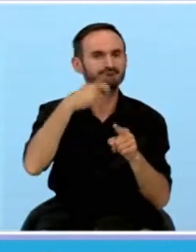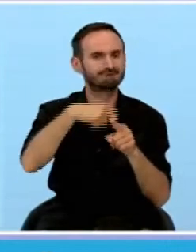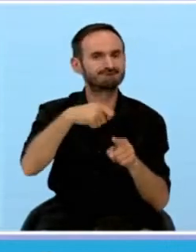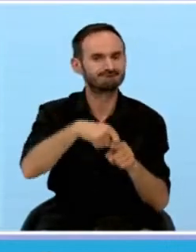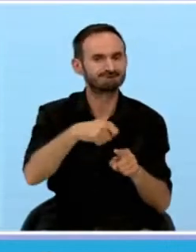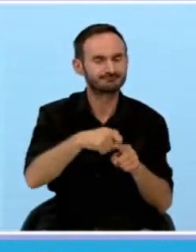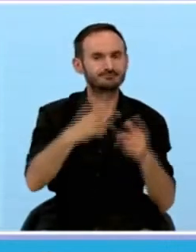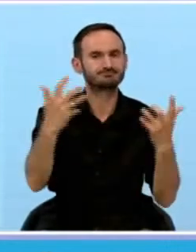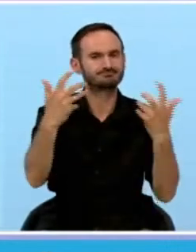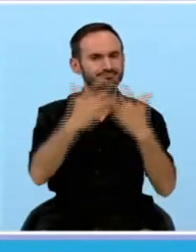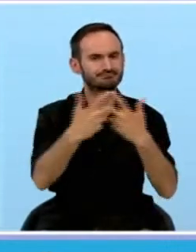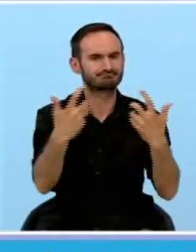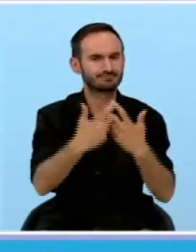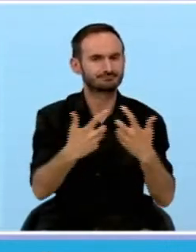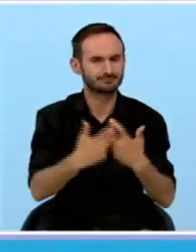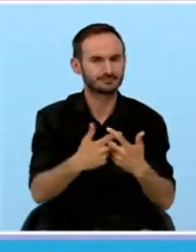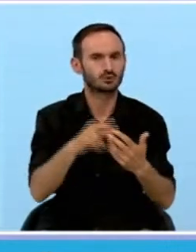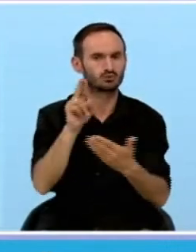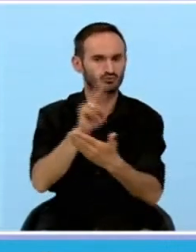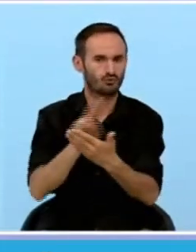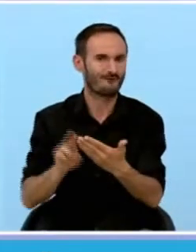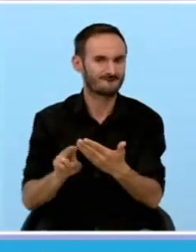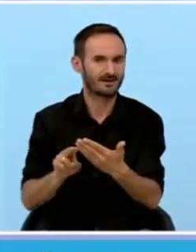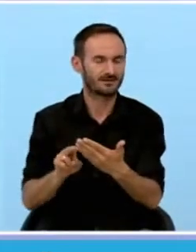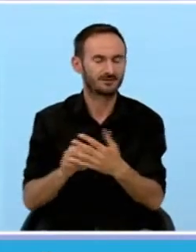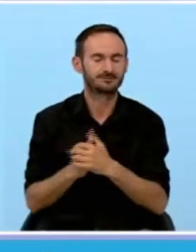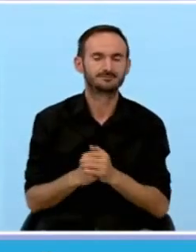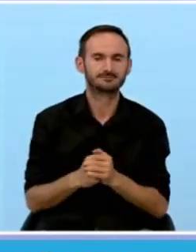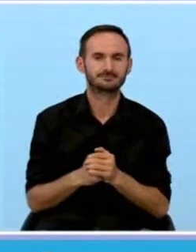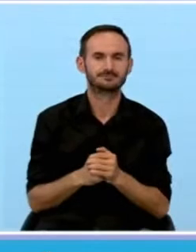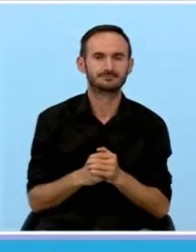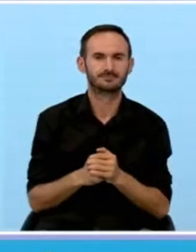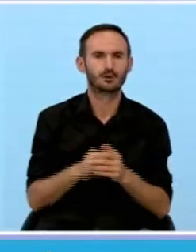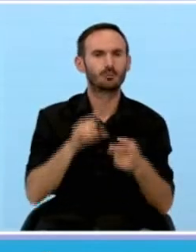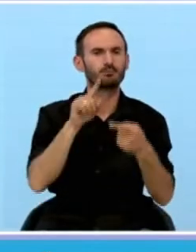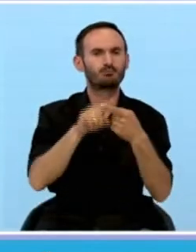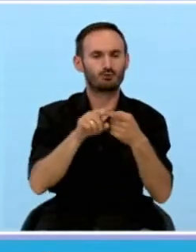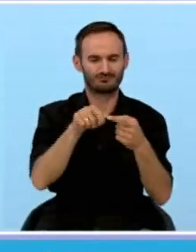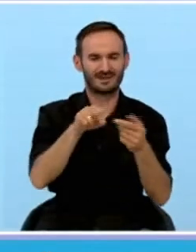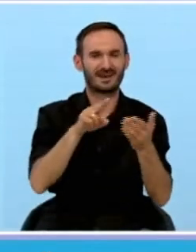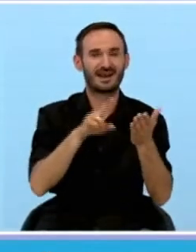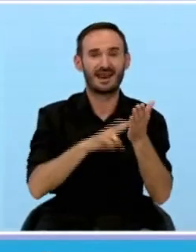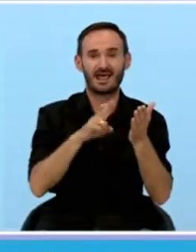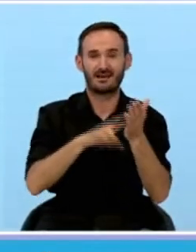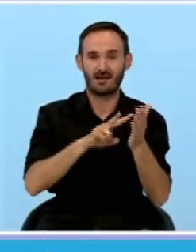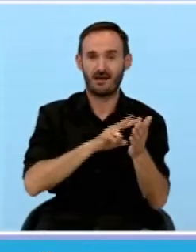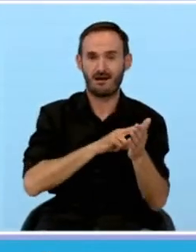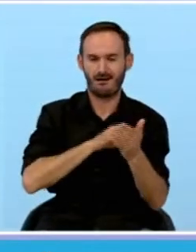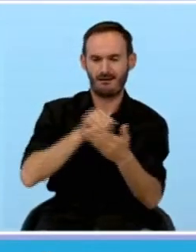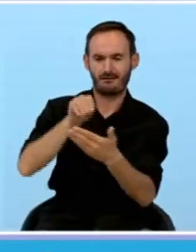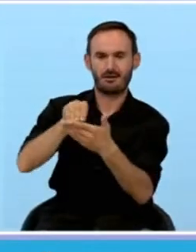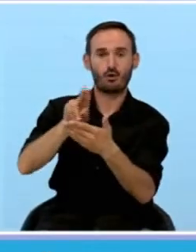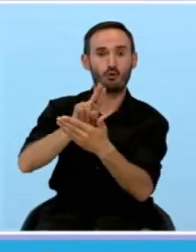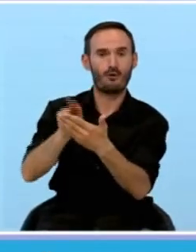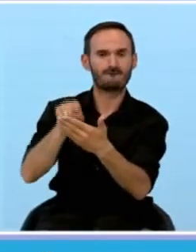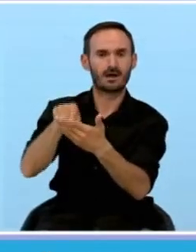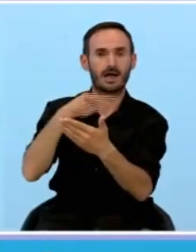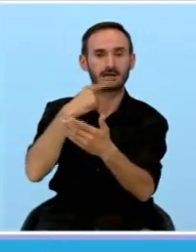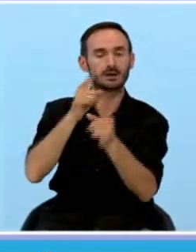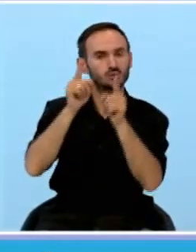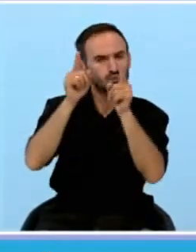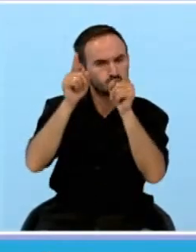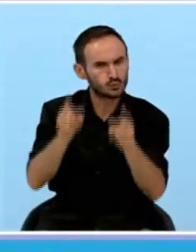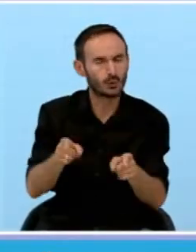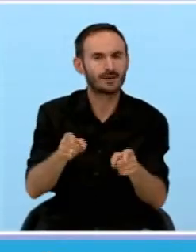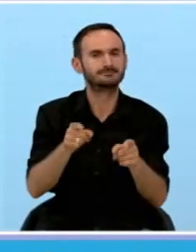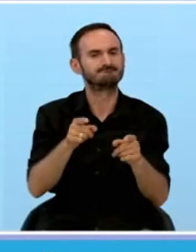me përshtat me konventën e nënën tjetër. Ashtë edhe neni i cili i obligan, pa tjetër. Institucionet që ti përfshirë organizatat e personat